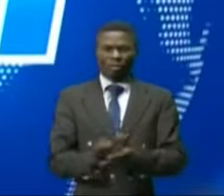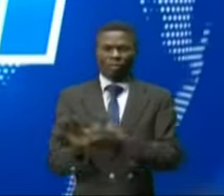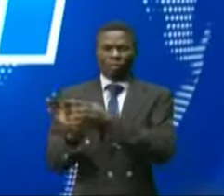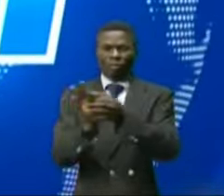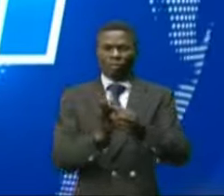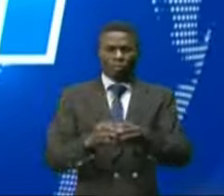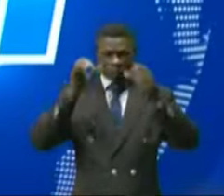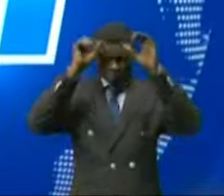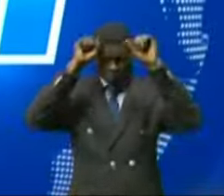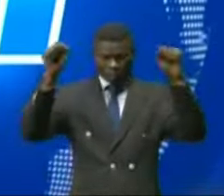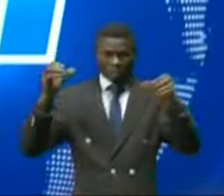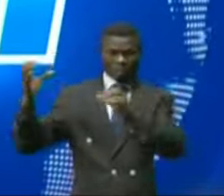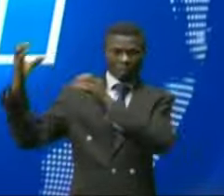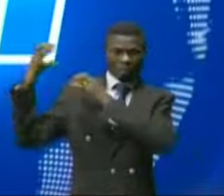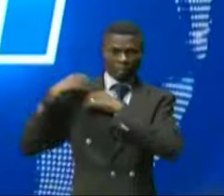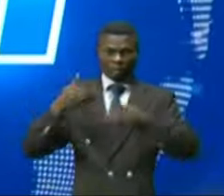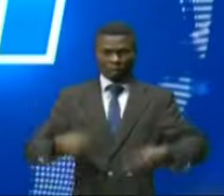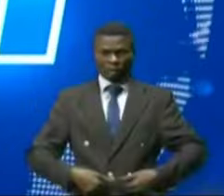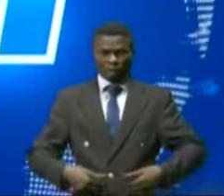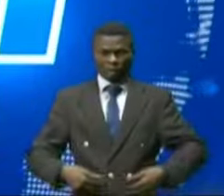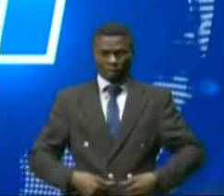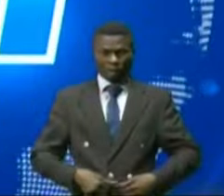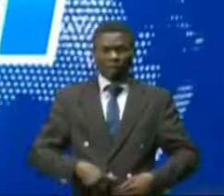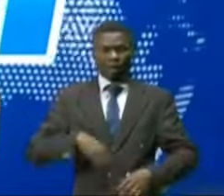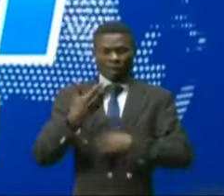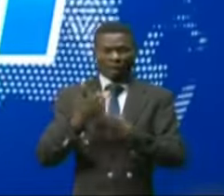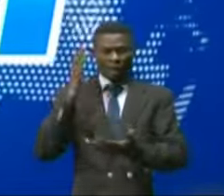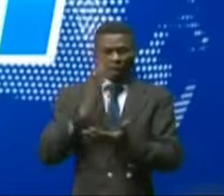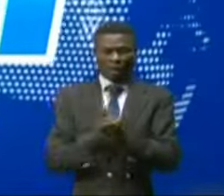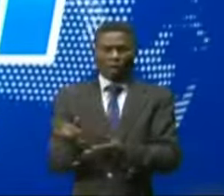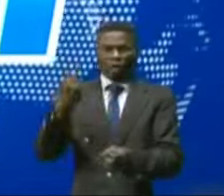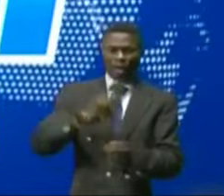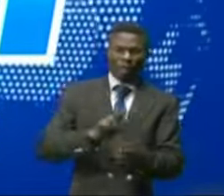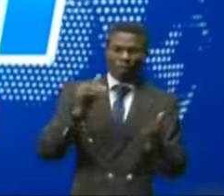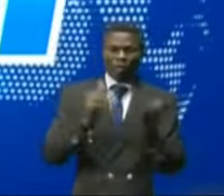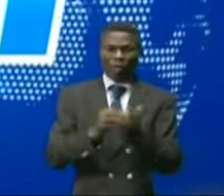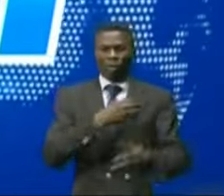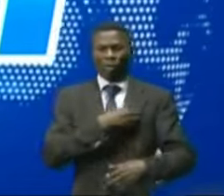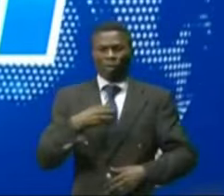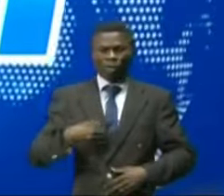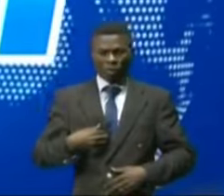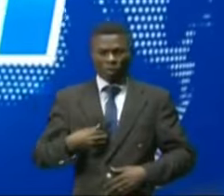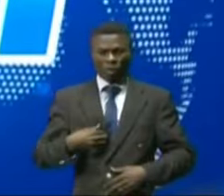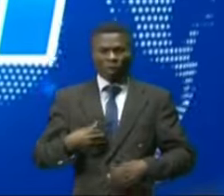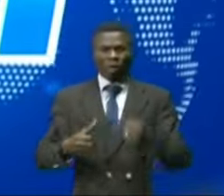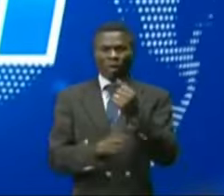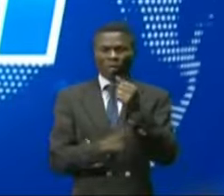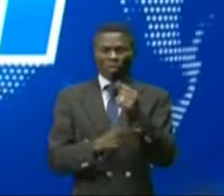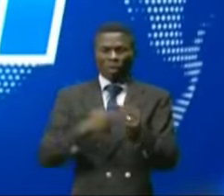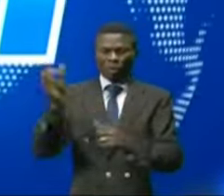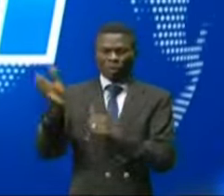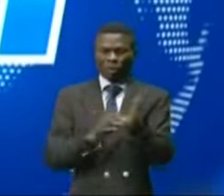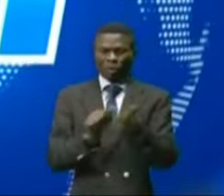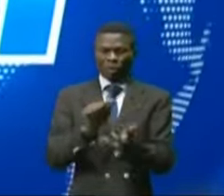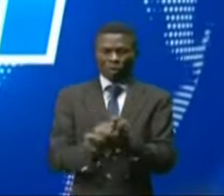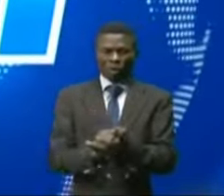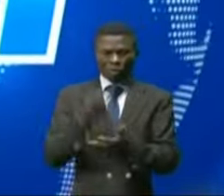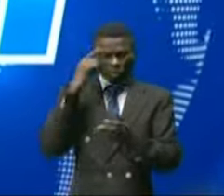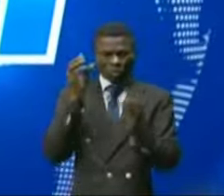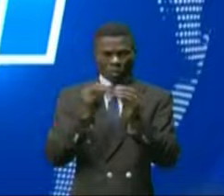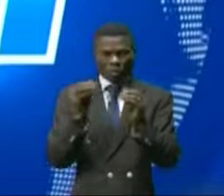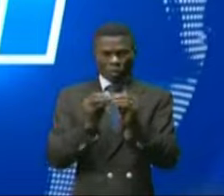coordination présidentielle en charge de la jeunesse lutte contre les violences faites à la femme et la traite des personnes a réuni ses experts pour une